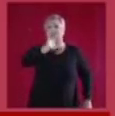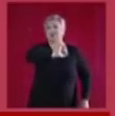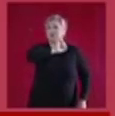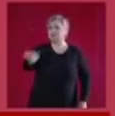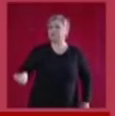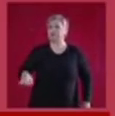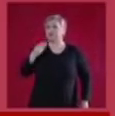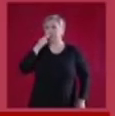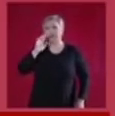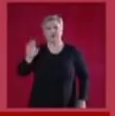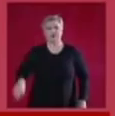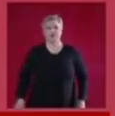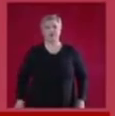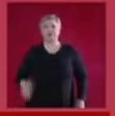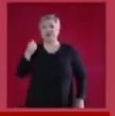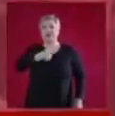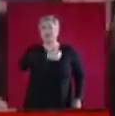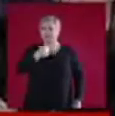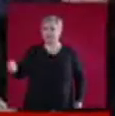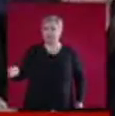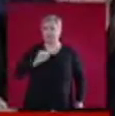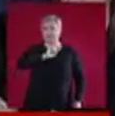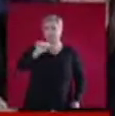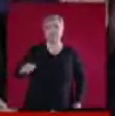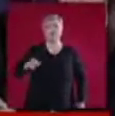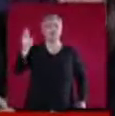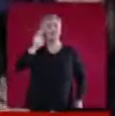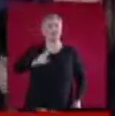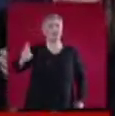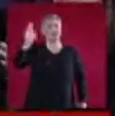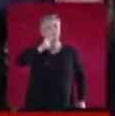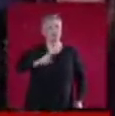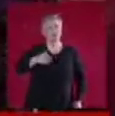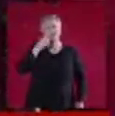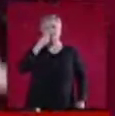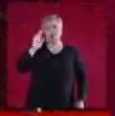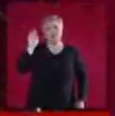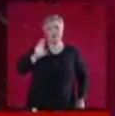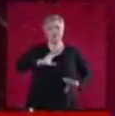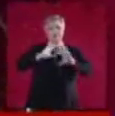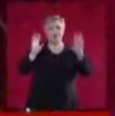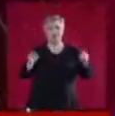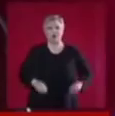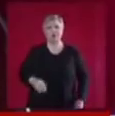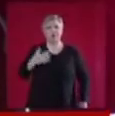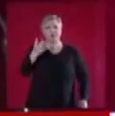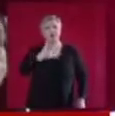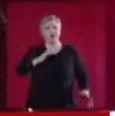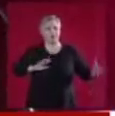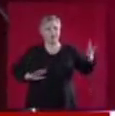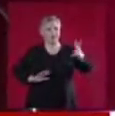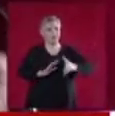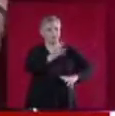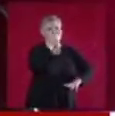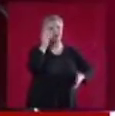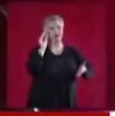νικήσουμε τη λιτότητα για να νικήσουμε το ρατσισμό και να νικήσουμε τον αυταρχισμό και να επαναφέρουμε στο προσκήνιο τις αξίες